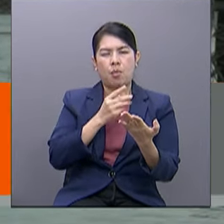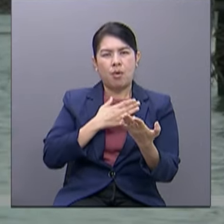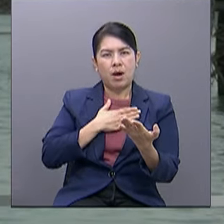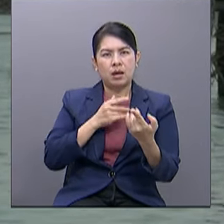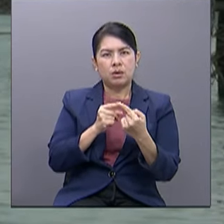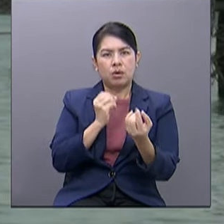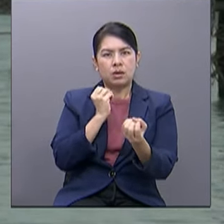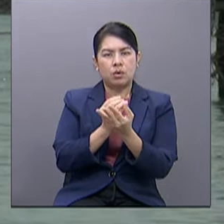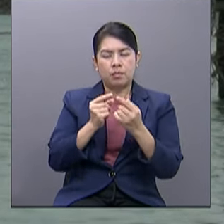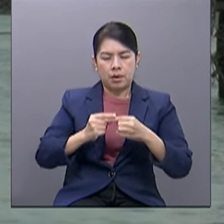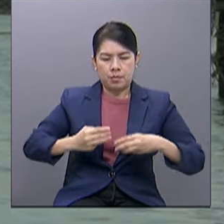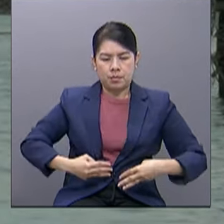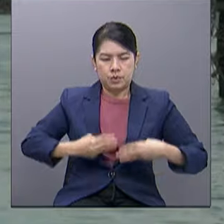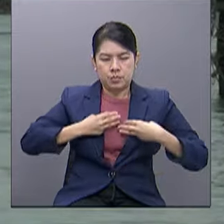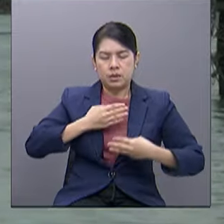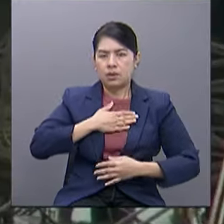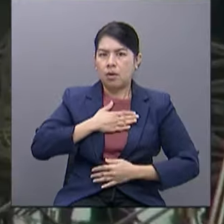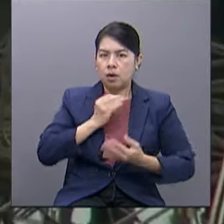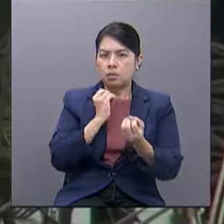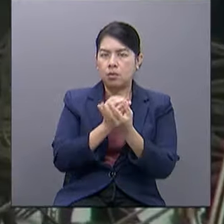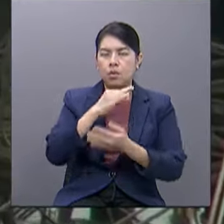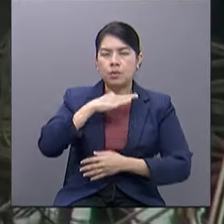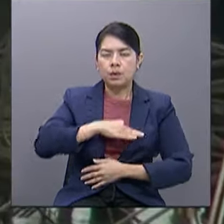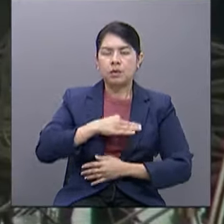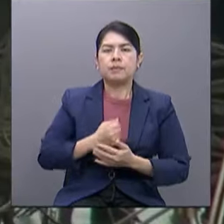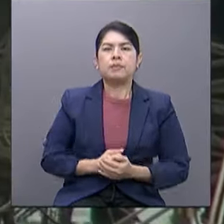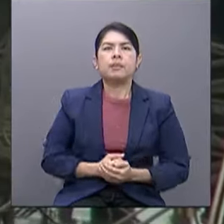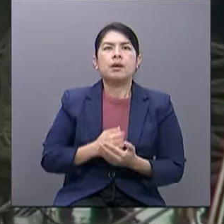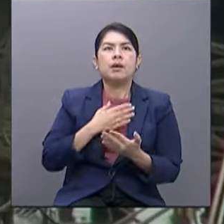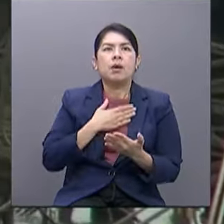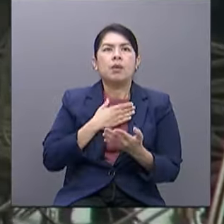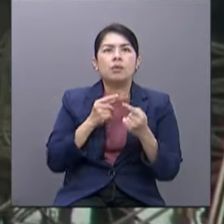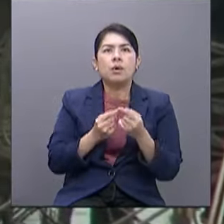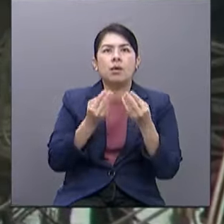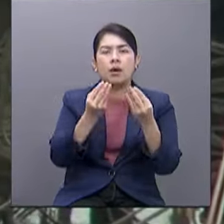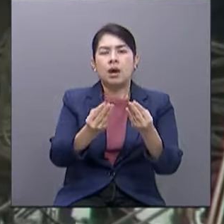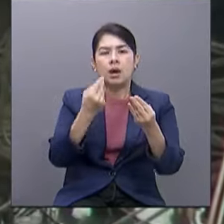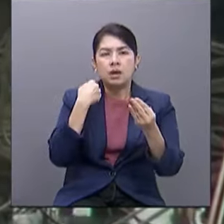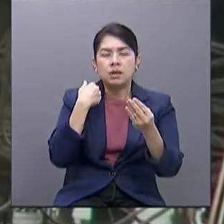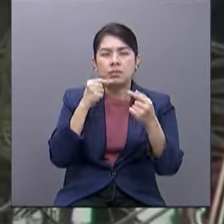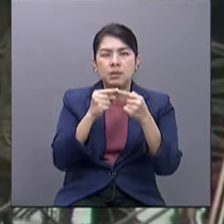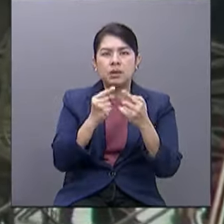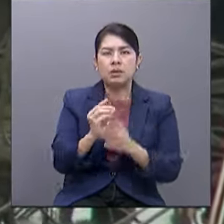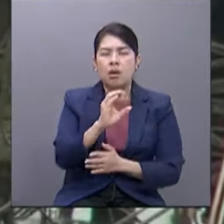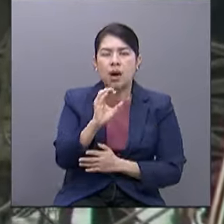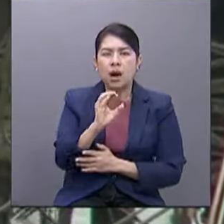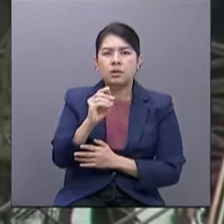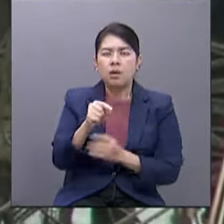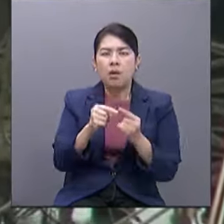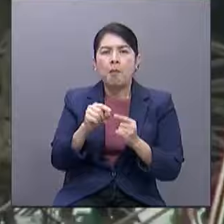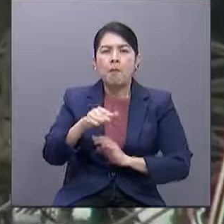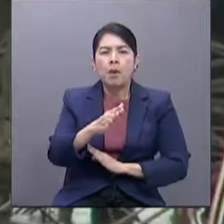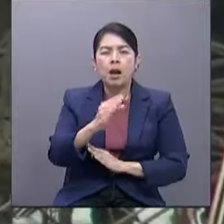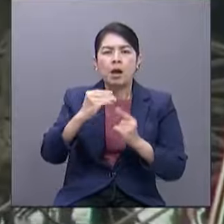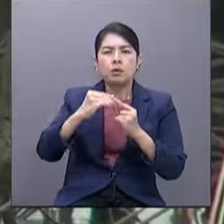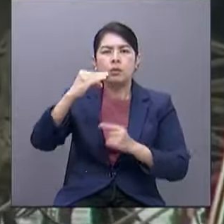ราชการซึ่งไม่ได้อนุญาตให้เอาเครื่องมือแบบโพงพางเนี่ยเอามาใช้ในทะเลสาบสงขลาได้เนื่องจากผู้ว่า